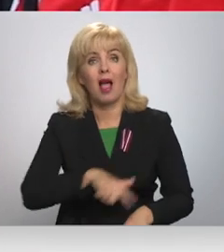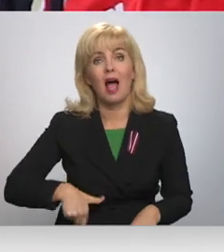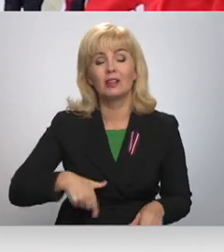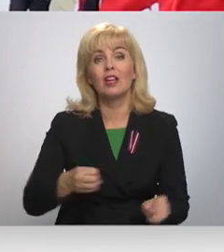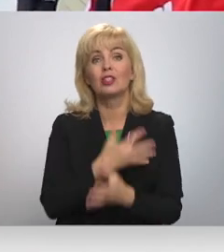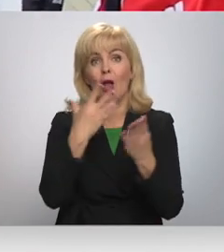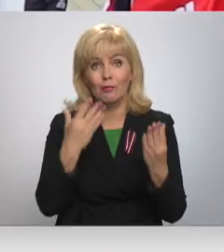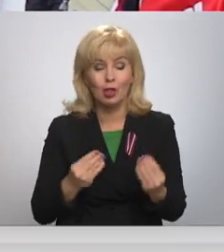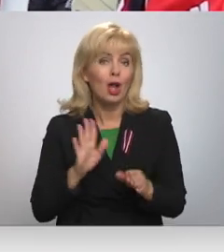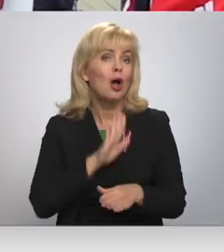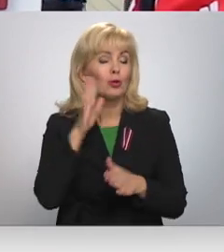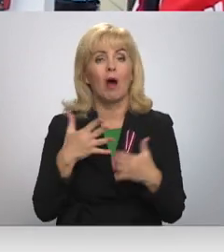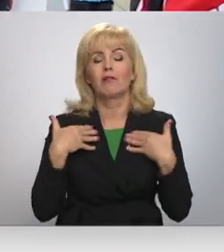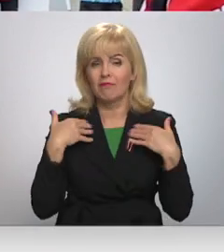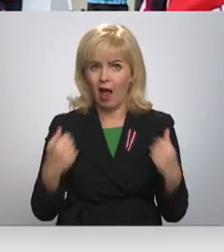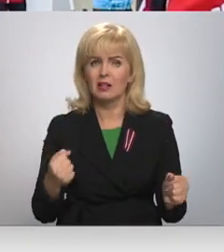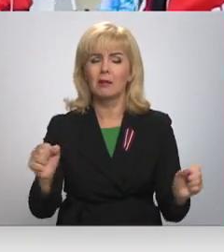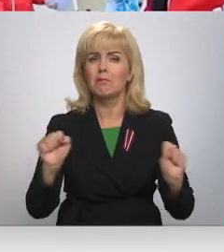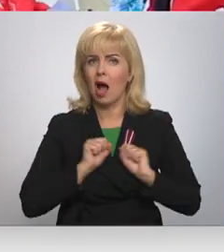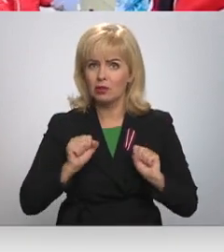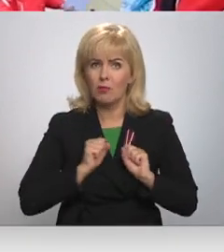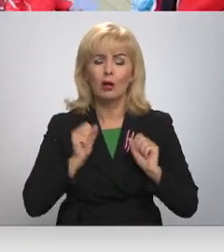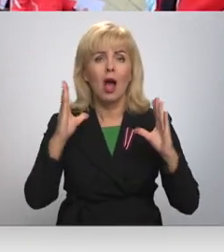dienā. No rīta kārtīgi veselīgi pasportot un vakarā